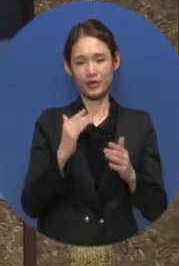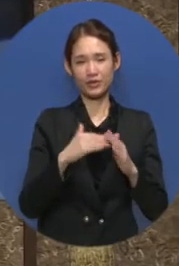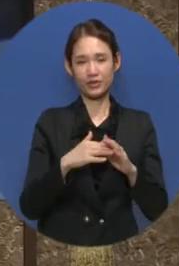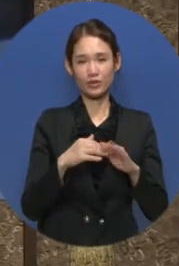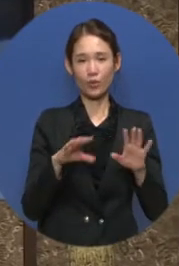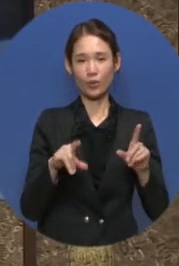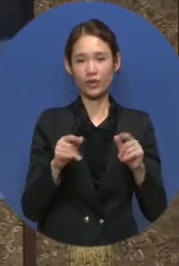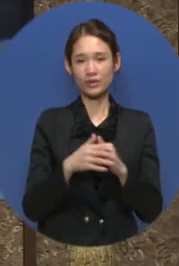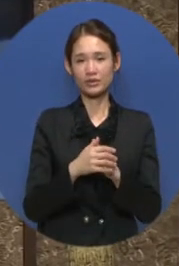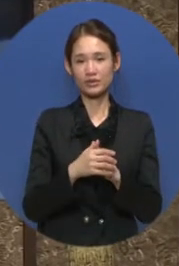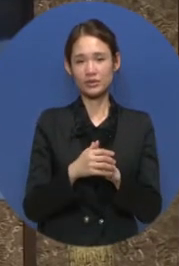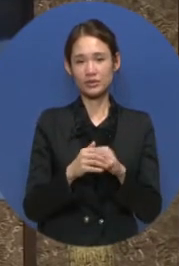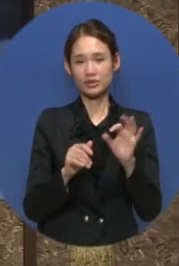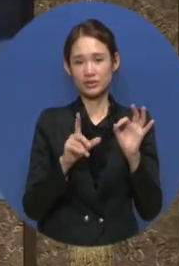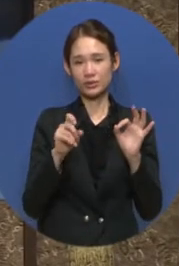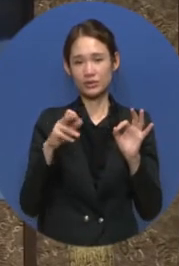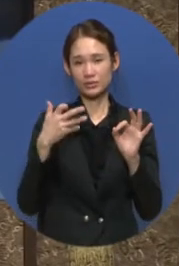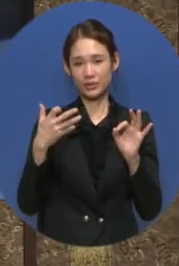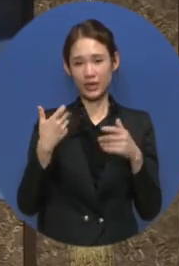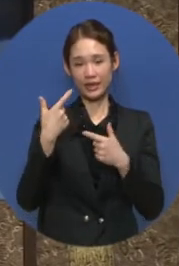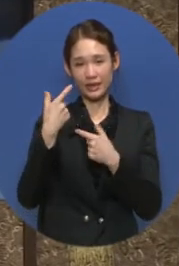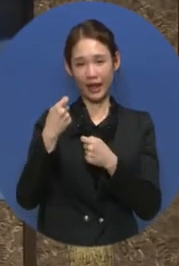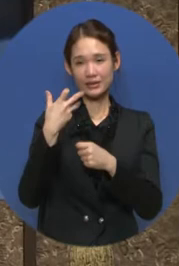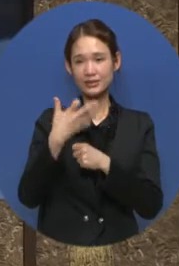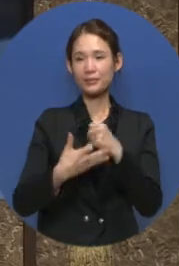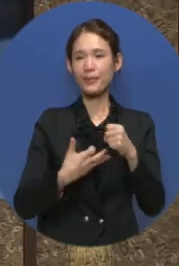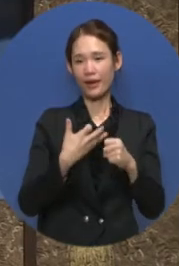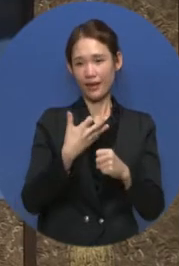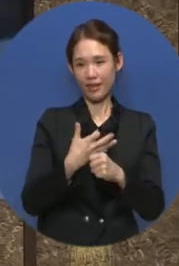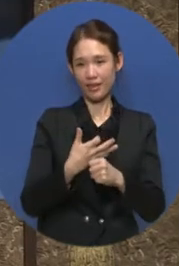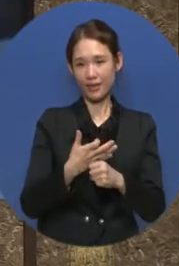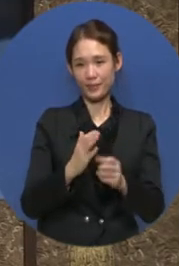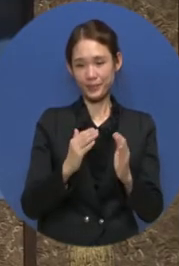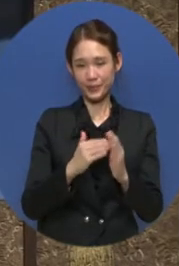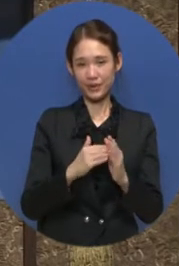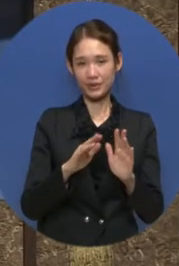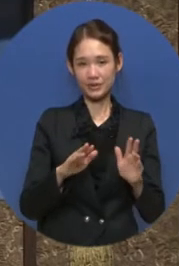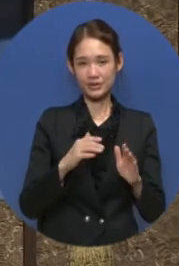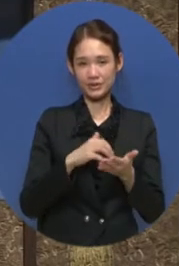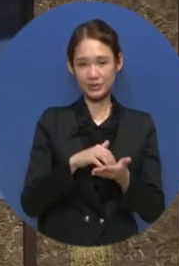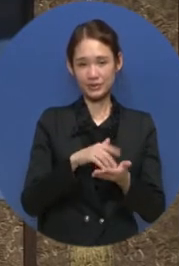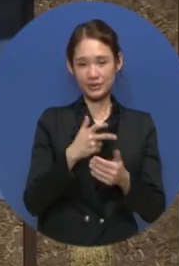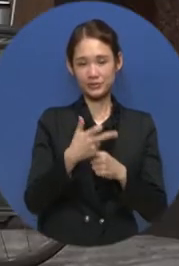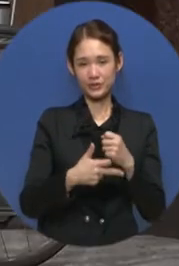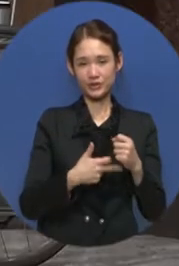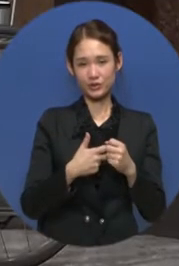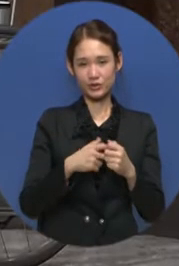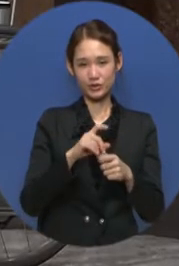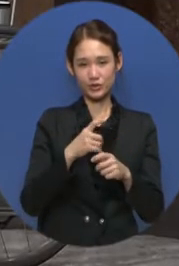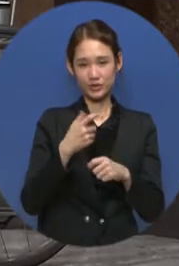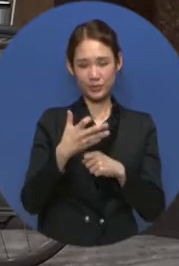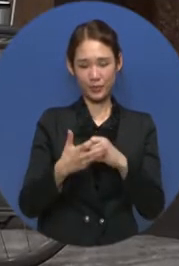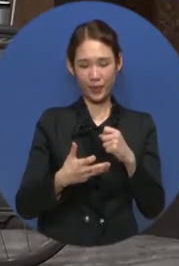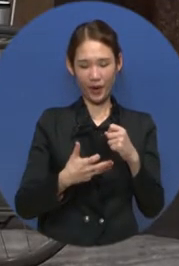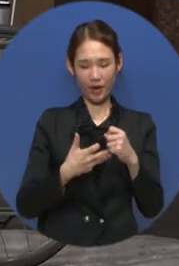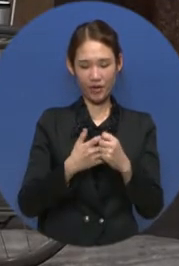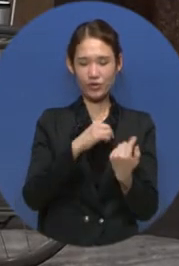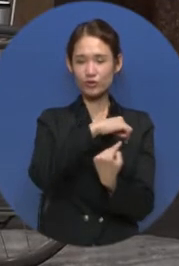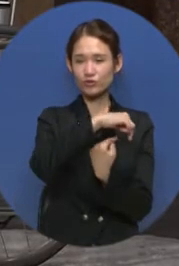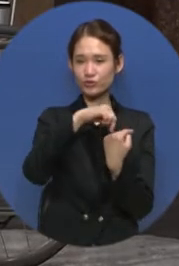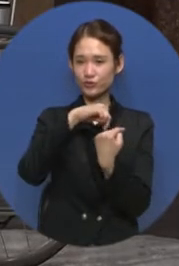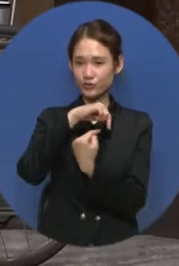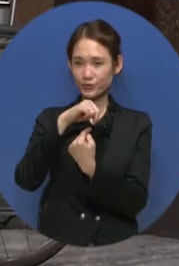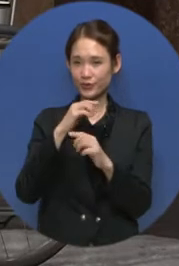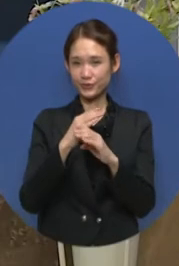올해, 올해 10월 18일이면 딱 18년 되는 거죠. 지금 17년 됐습니다. 네, 이제 거의 18년째 운영을 하고